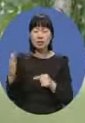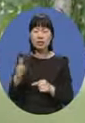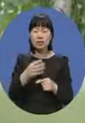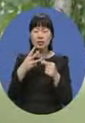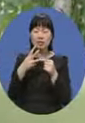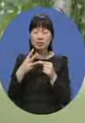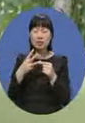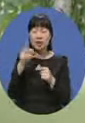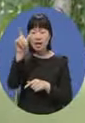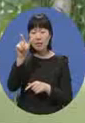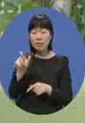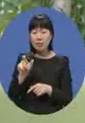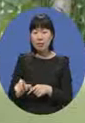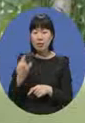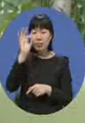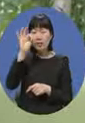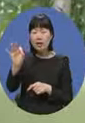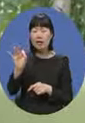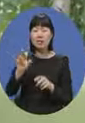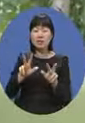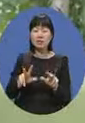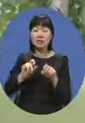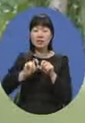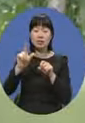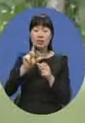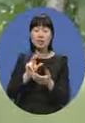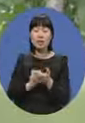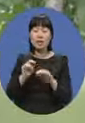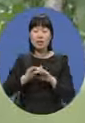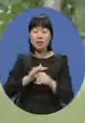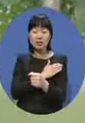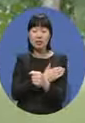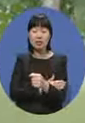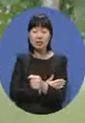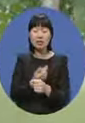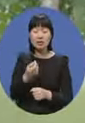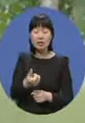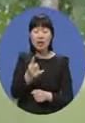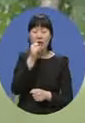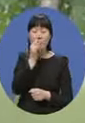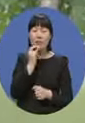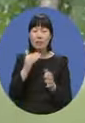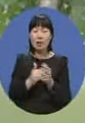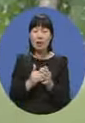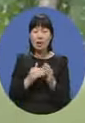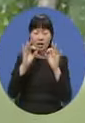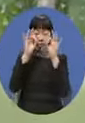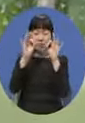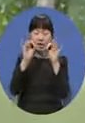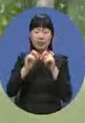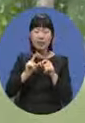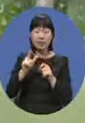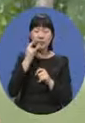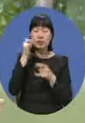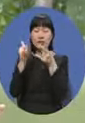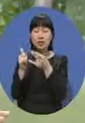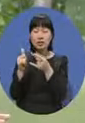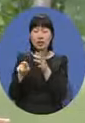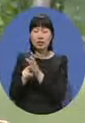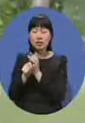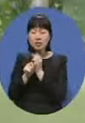한 세 번째 항목 정도의 아이들은 거의 대부 문제 결 능력이 굉장히 낮은 아이들 유적이라는 거죠 부모한테